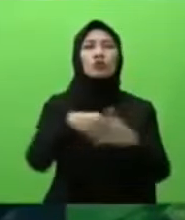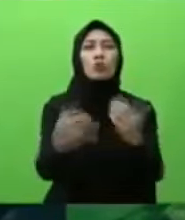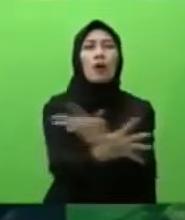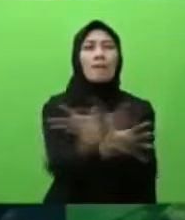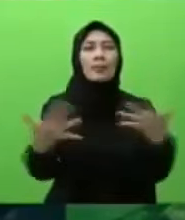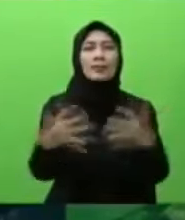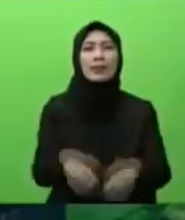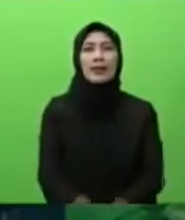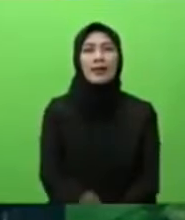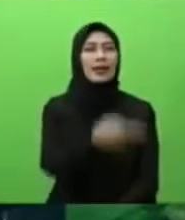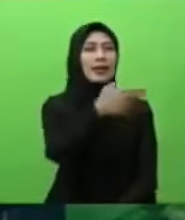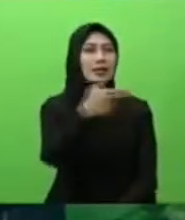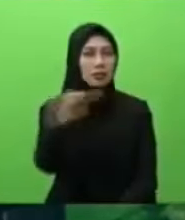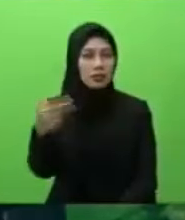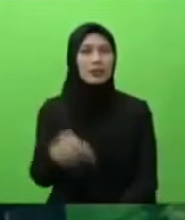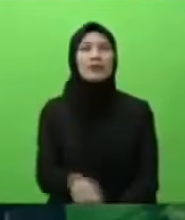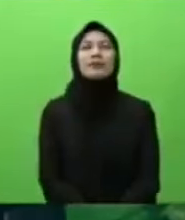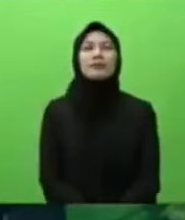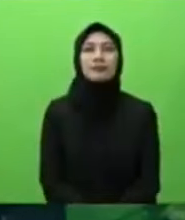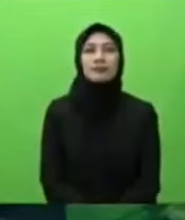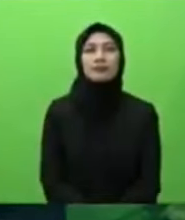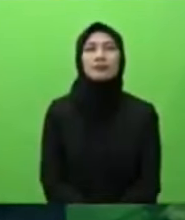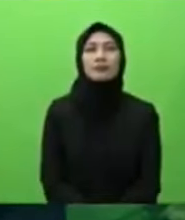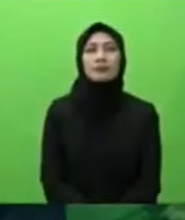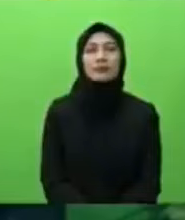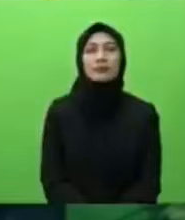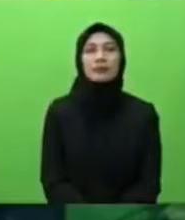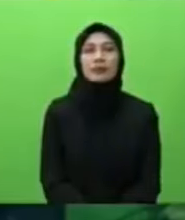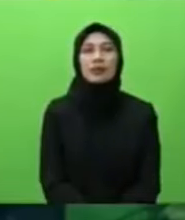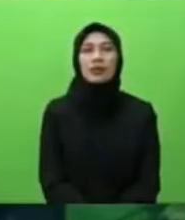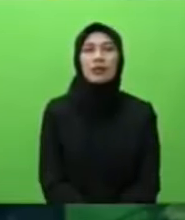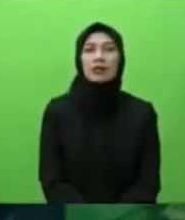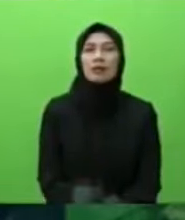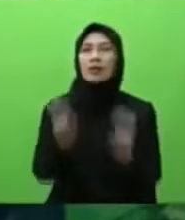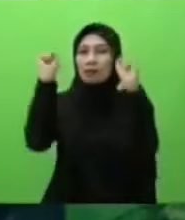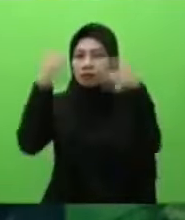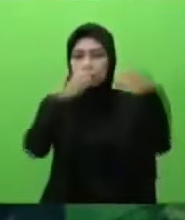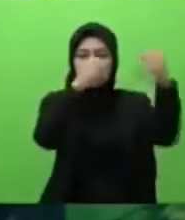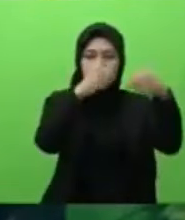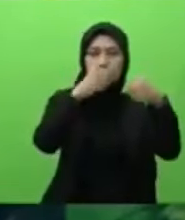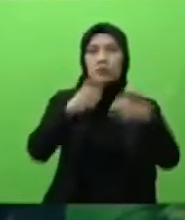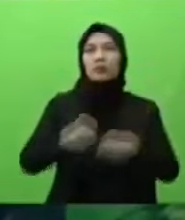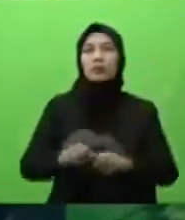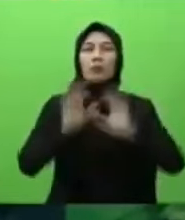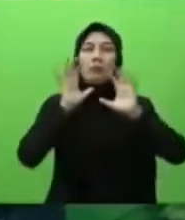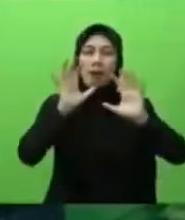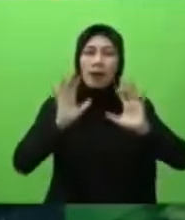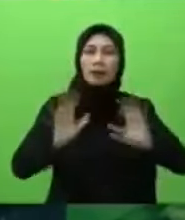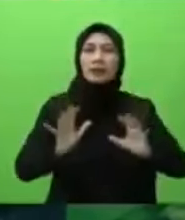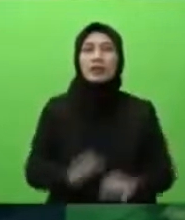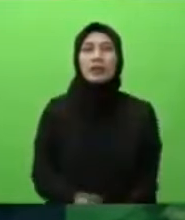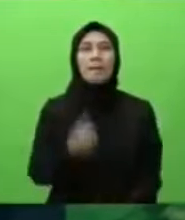seluruh pihak yang berkontestasi mesti berkomitmen tinggi dan memastikan mampu